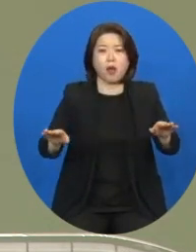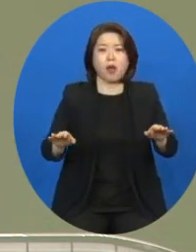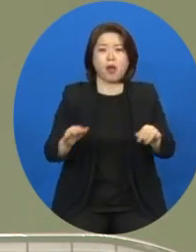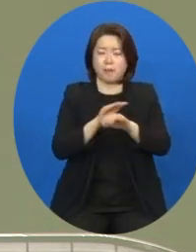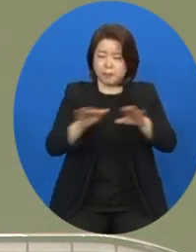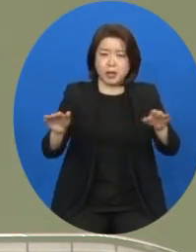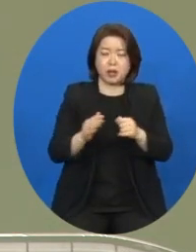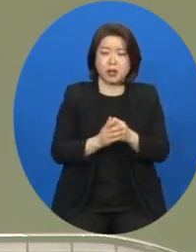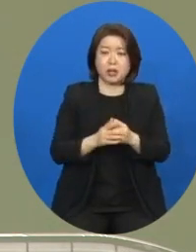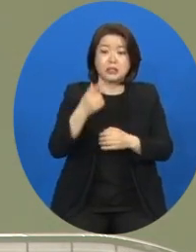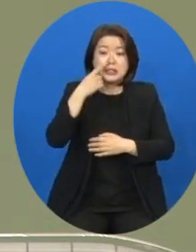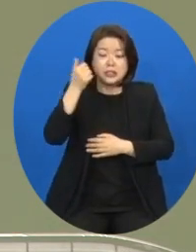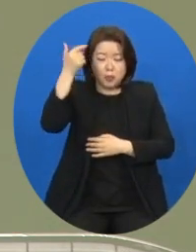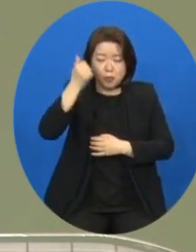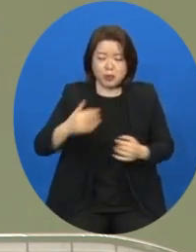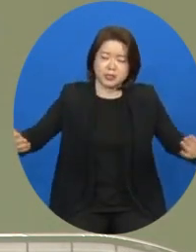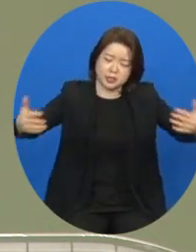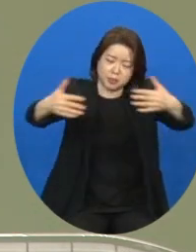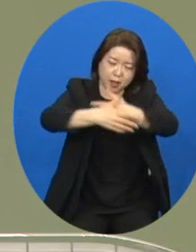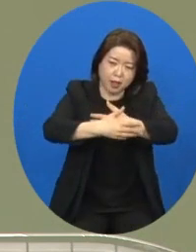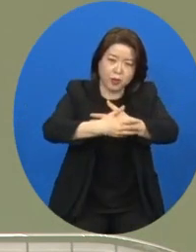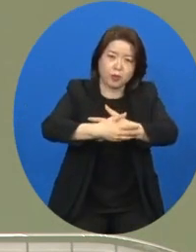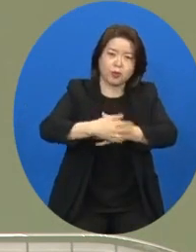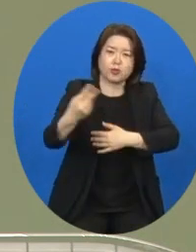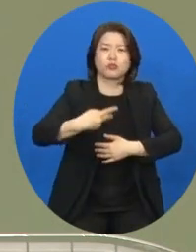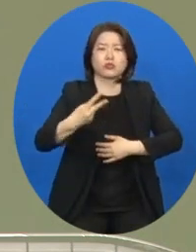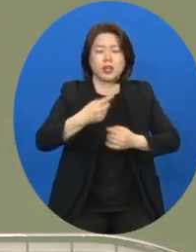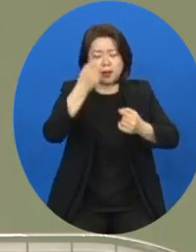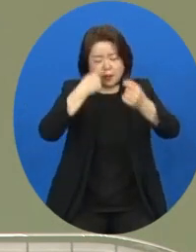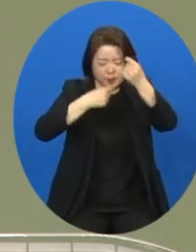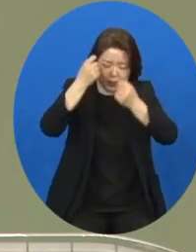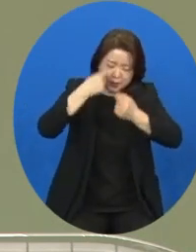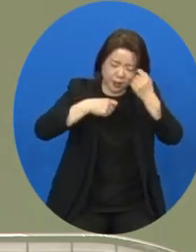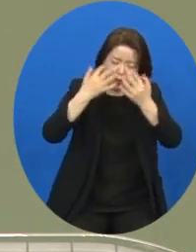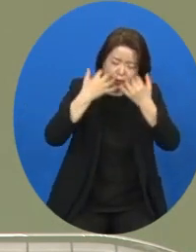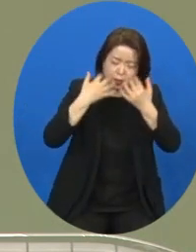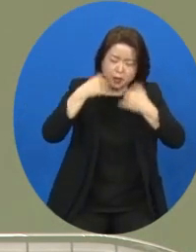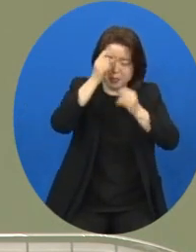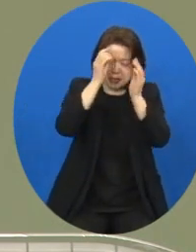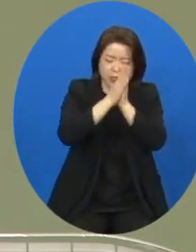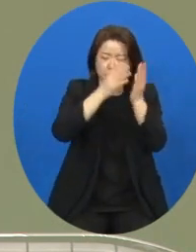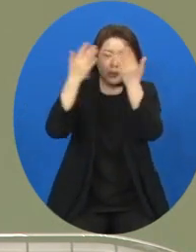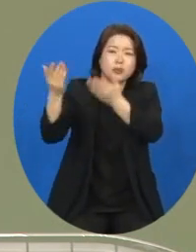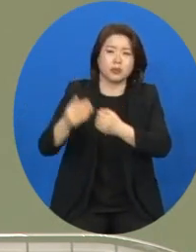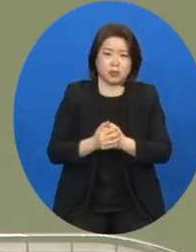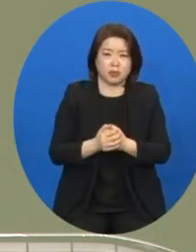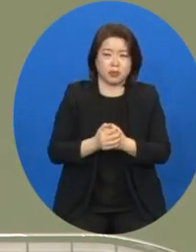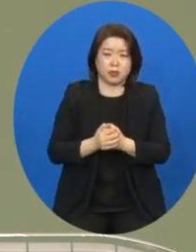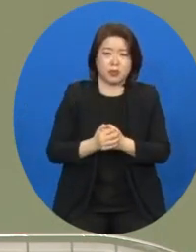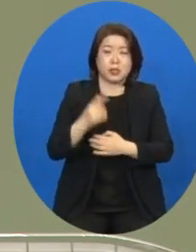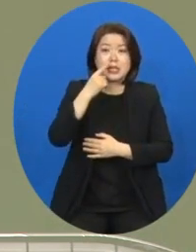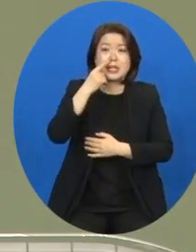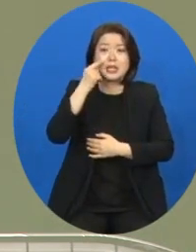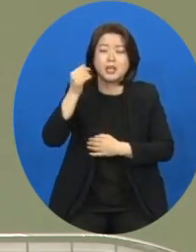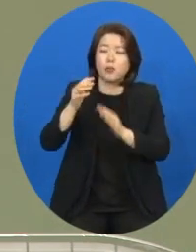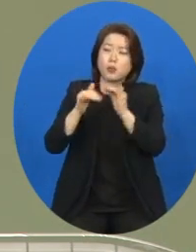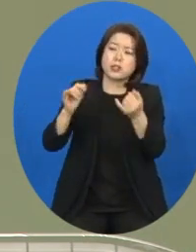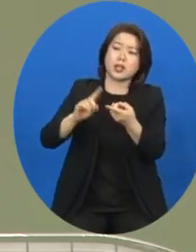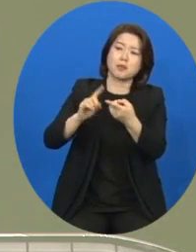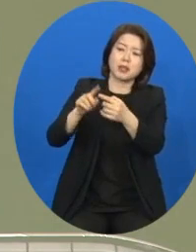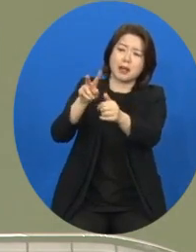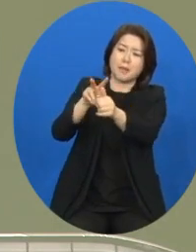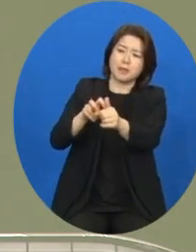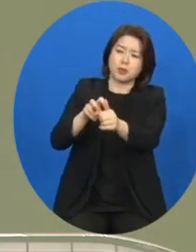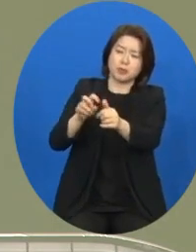끌어안고 두 분이 그냥 얼마나 울면서 거기서 기도를 했는지. 일본 사람들에 대한 미움, 도무지 사랑이